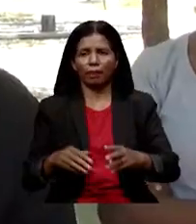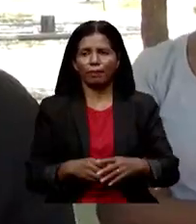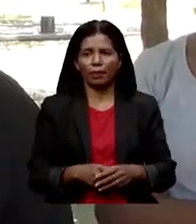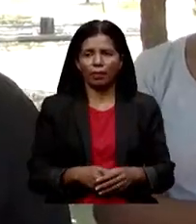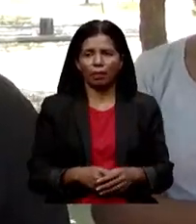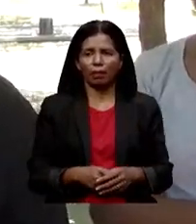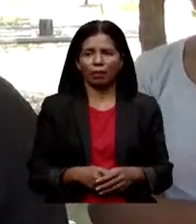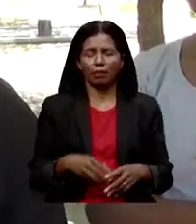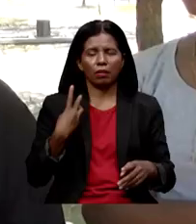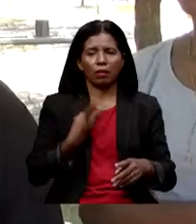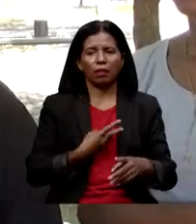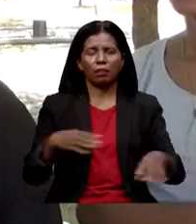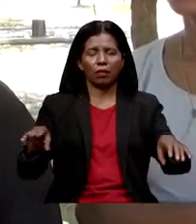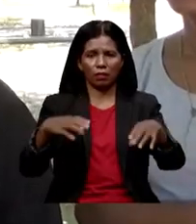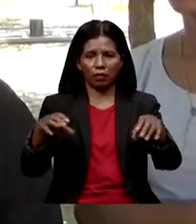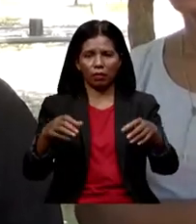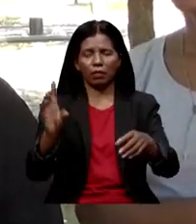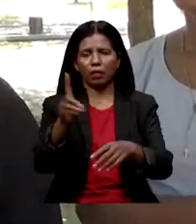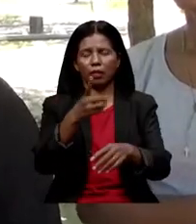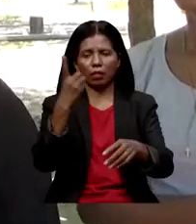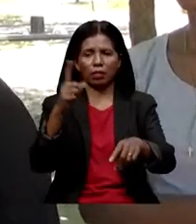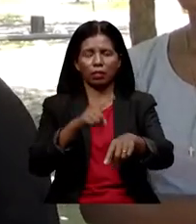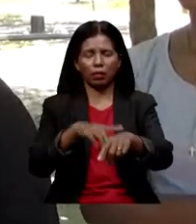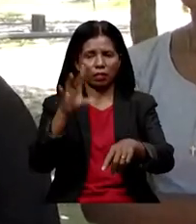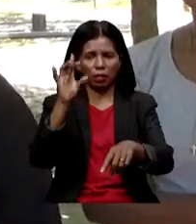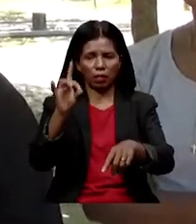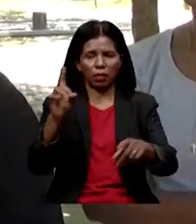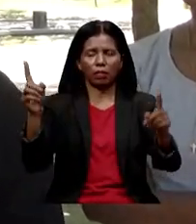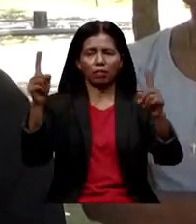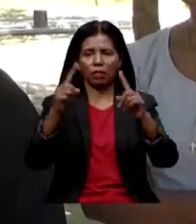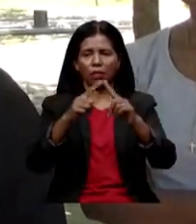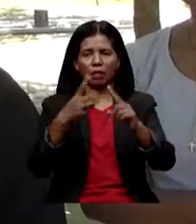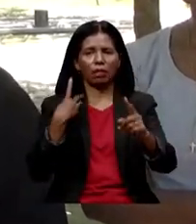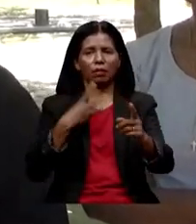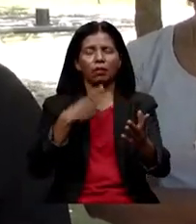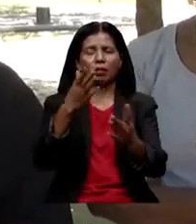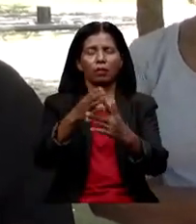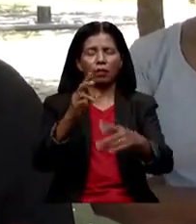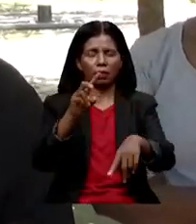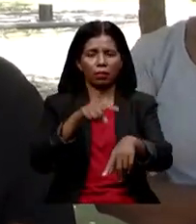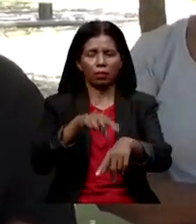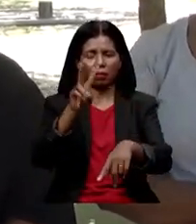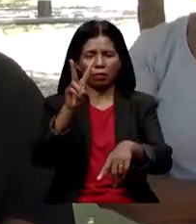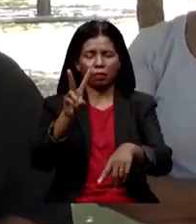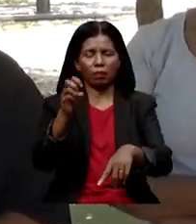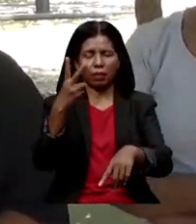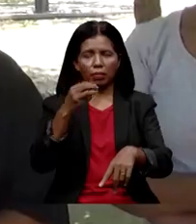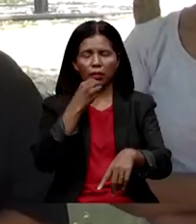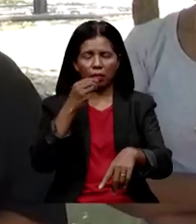kan servisu dari San Tukualu amit tamana media bahan. Lo kerai kami